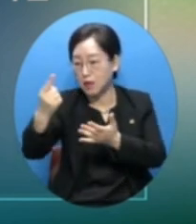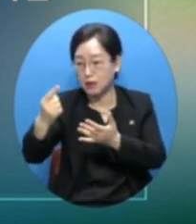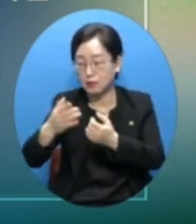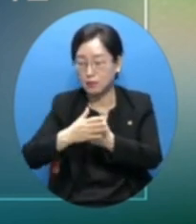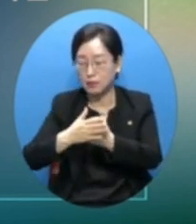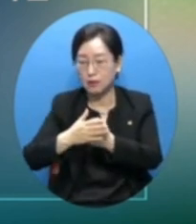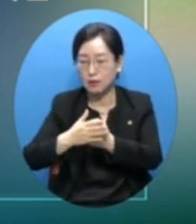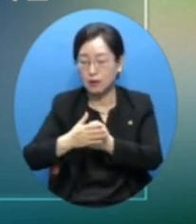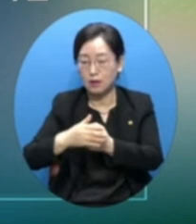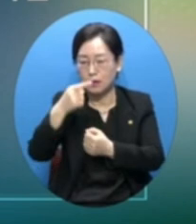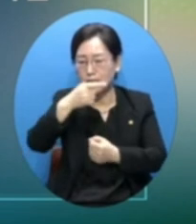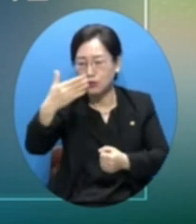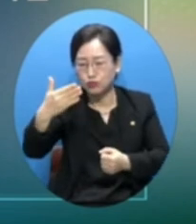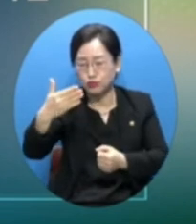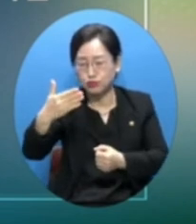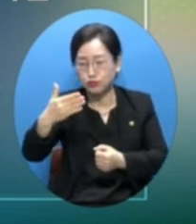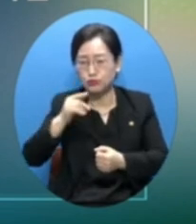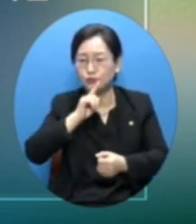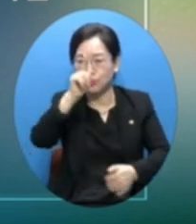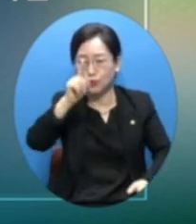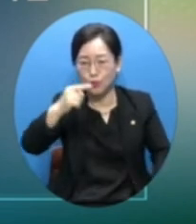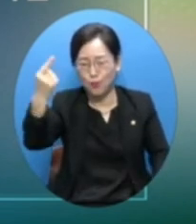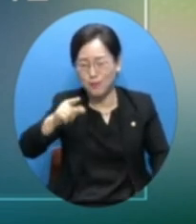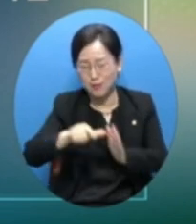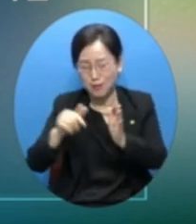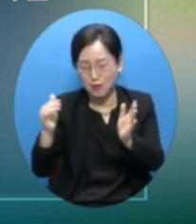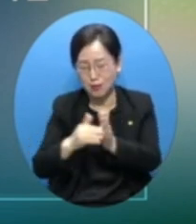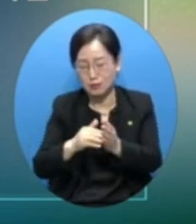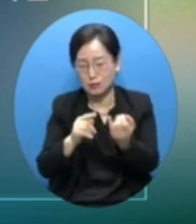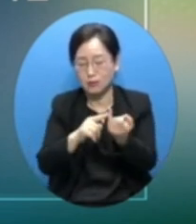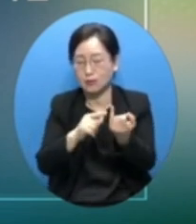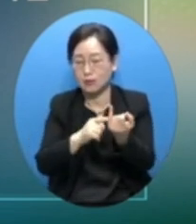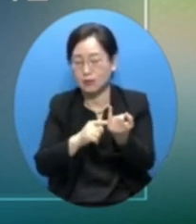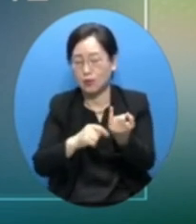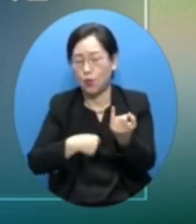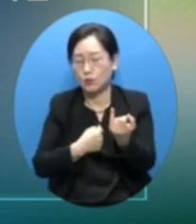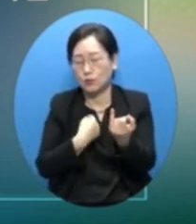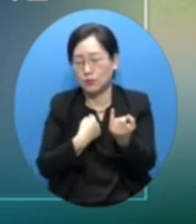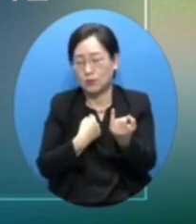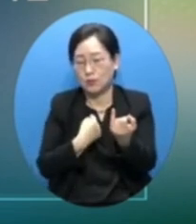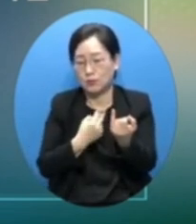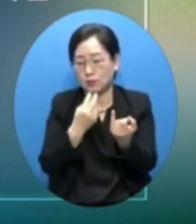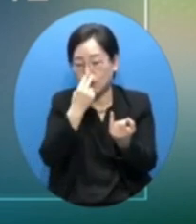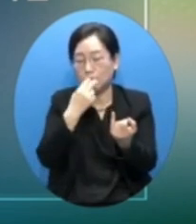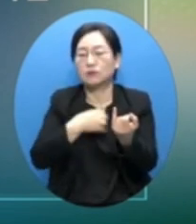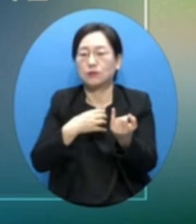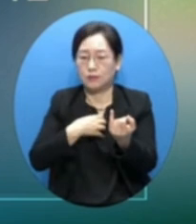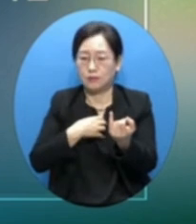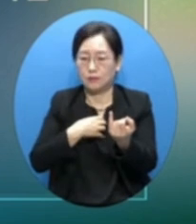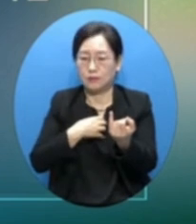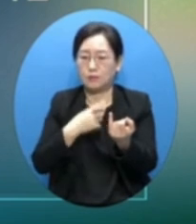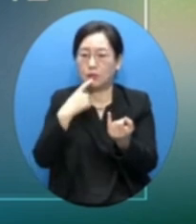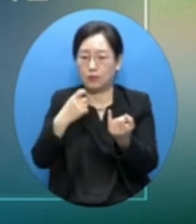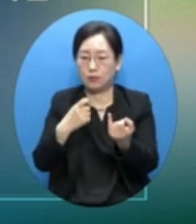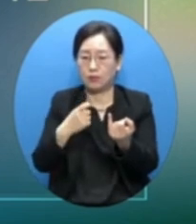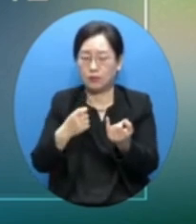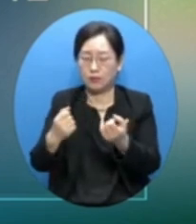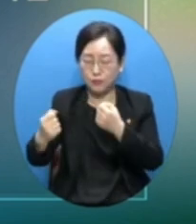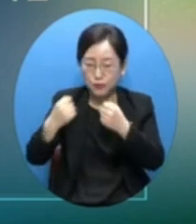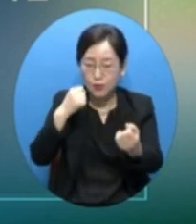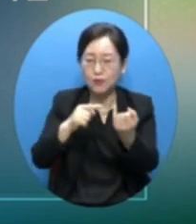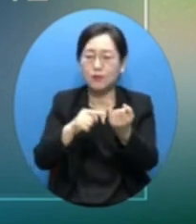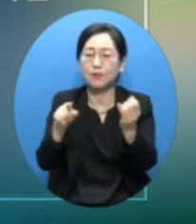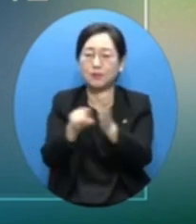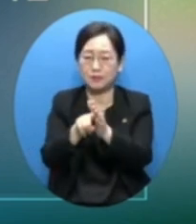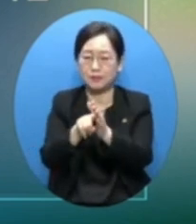올 때까지 죽음의 직전까지 방치되어 있던 고비를 여러 번 넘겼습니다. 그럼에도 불구하고 그에게 믿음이 있었기